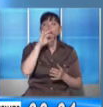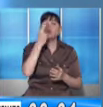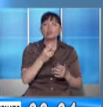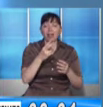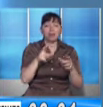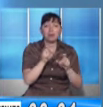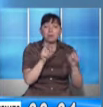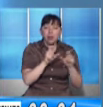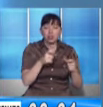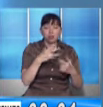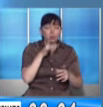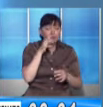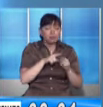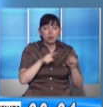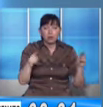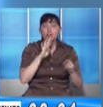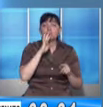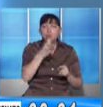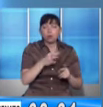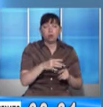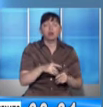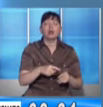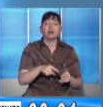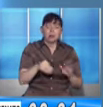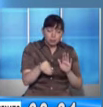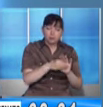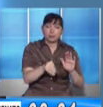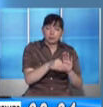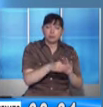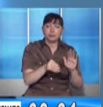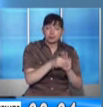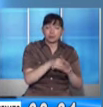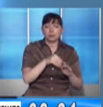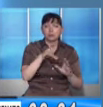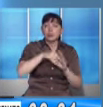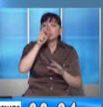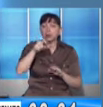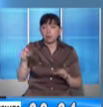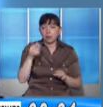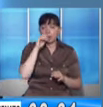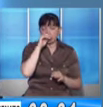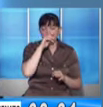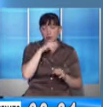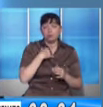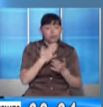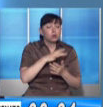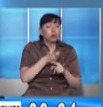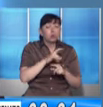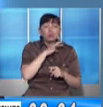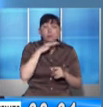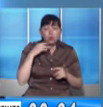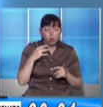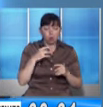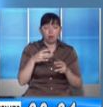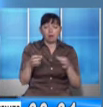timp de 4 ani de zile acești oameni fac un singur lucru, corup electoratul în continuu. Și avem o sumedenie de partide care sunt finanțate